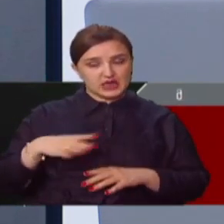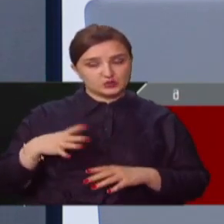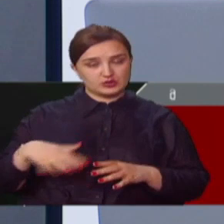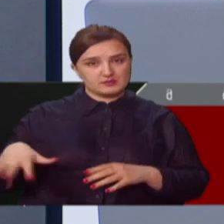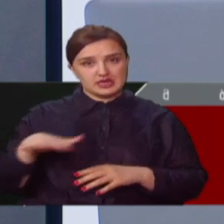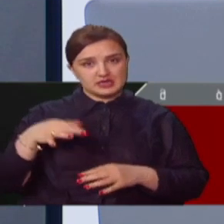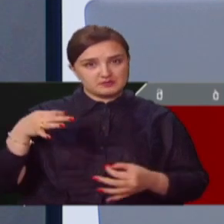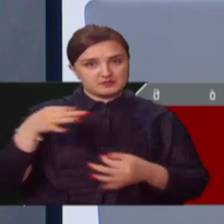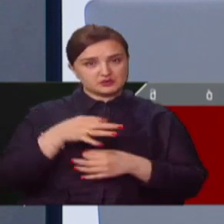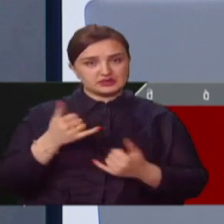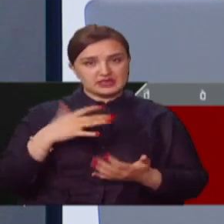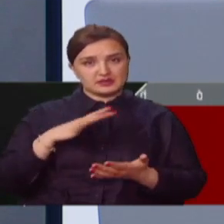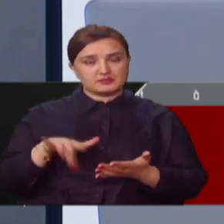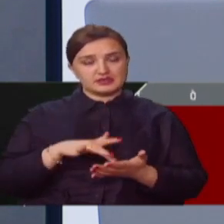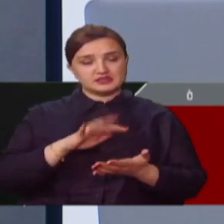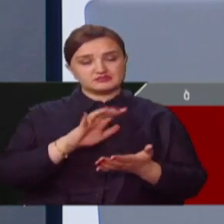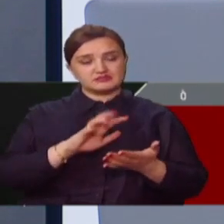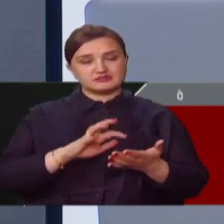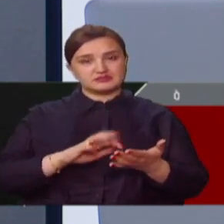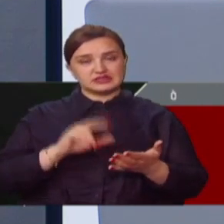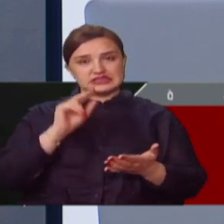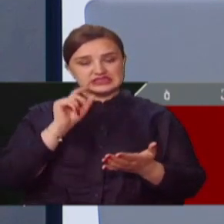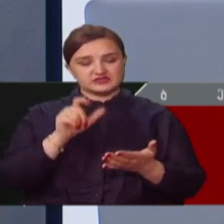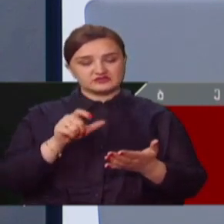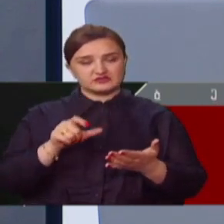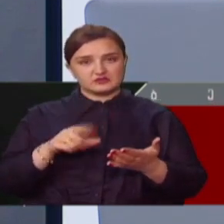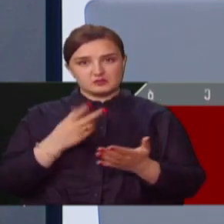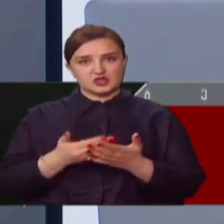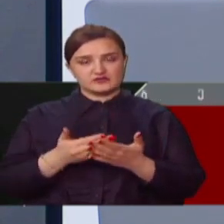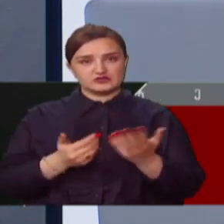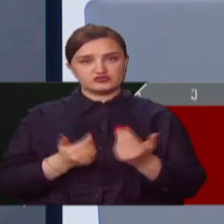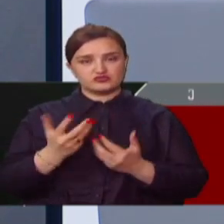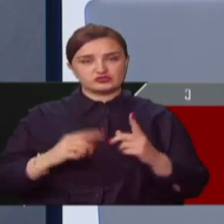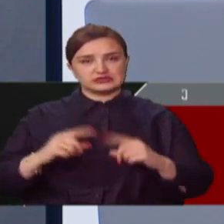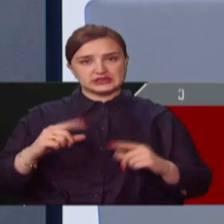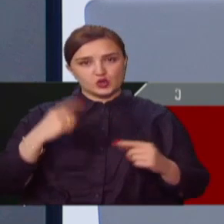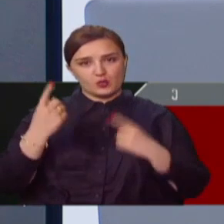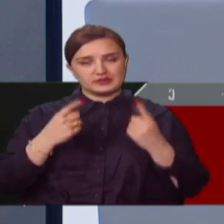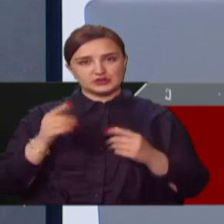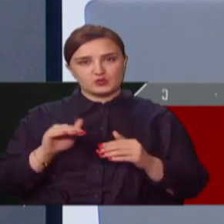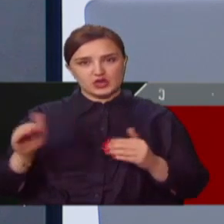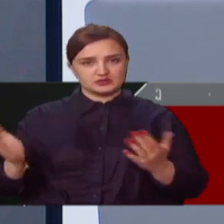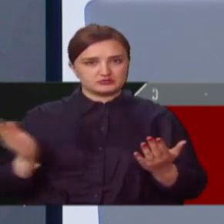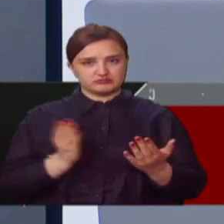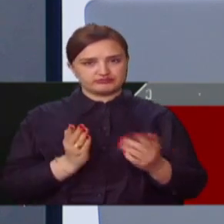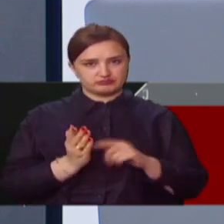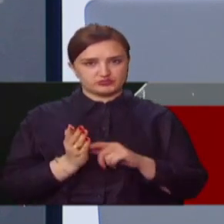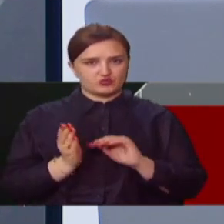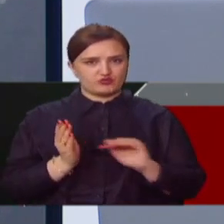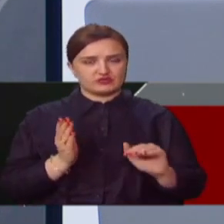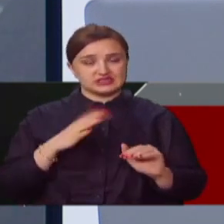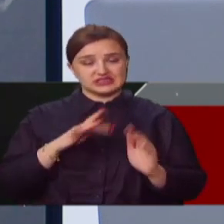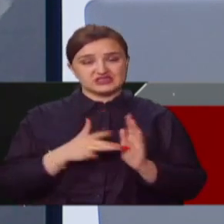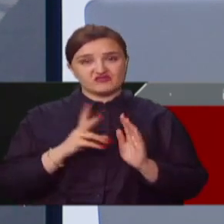რეაქცია. თბილისიდან დღეს სტატიაში მოყვანილ ყველა ციფრსა და მაჩვენებელს საქსტატის ოფიციალური მონაცემები დაუპირისპირეს. მათ ვისაც